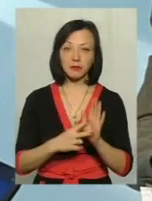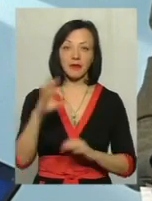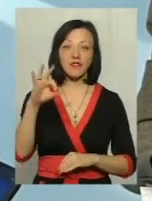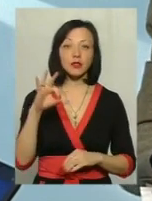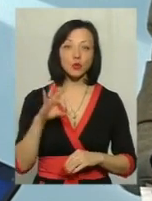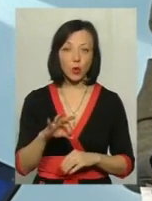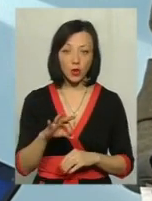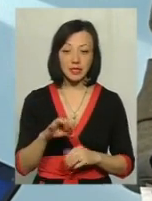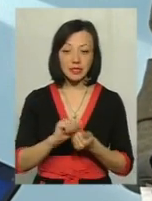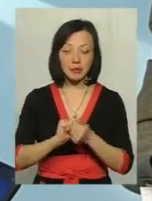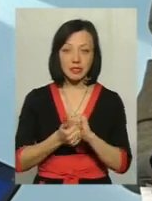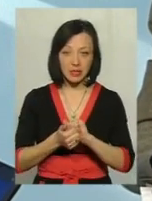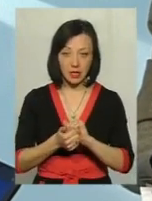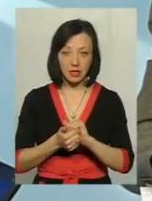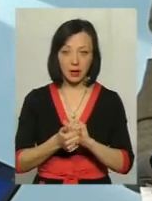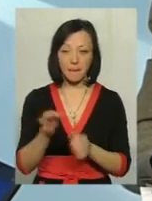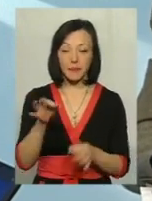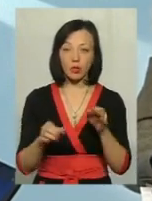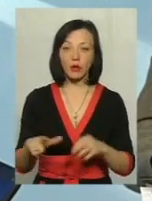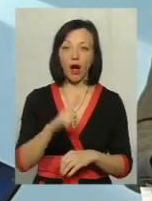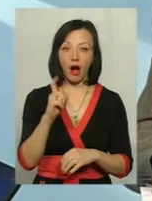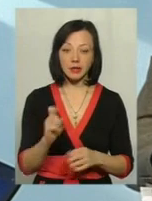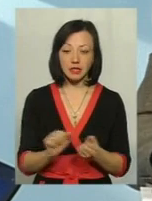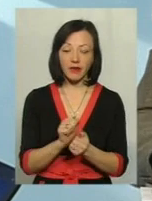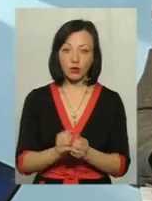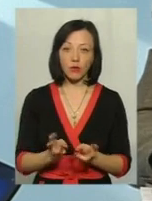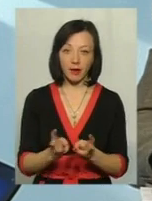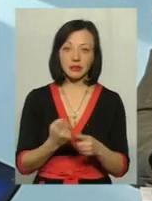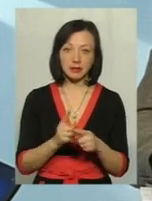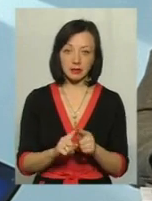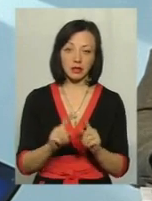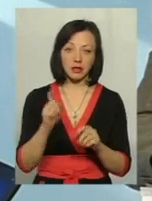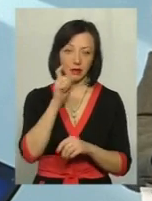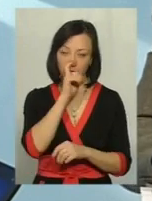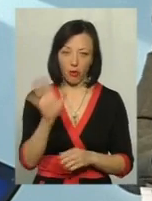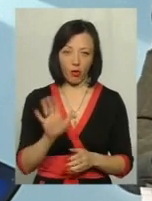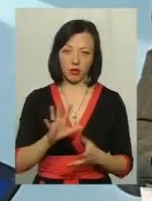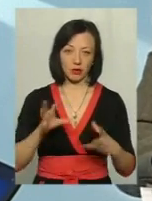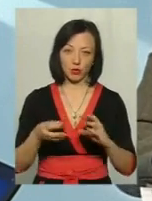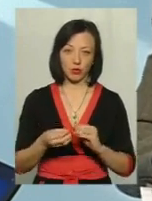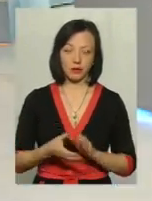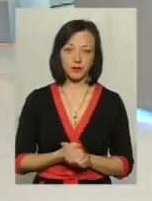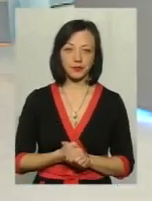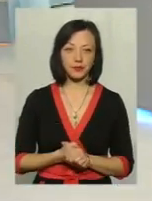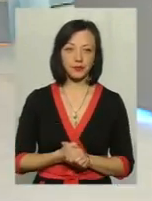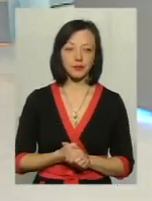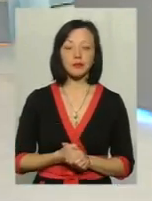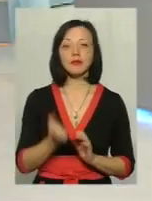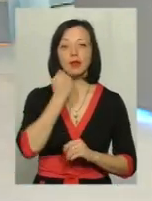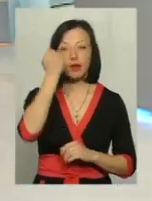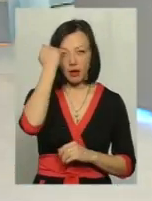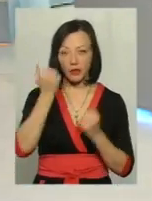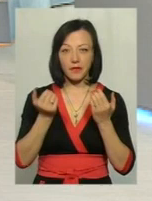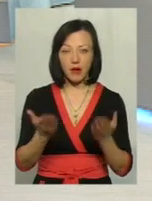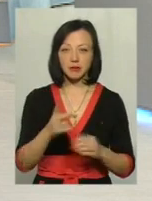5-7% замістити природного газу твердим паливом, ну це теж буде досить непоганий результат. Що ж, дякую